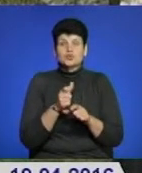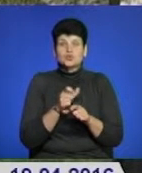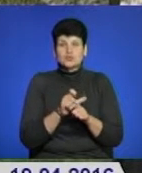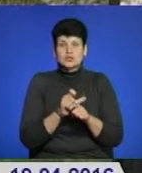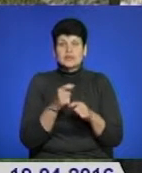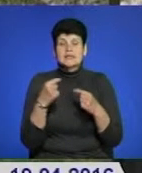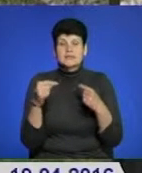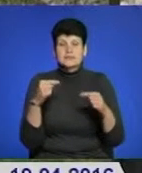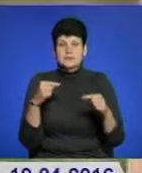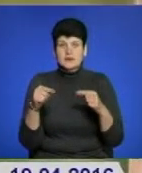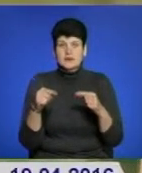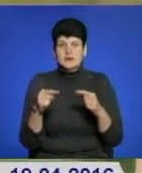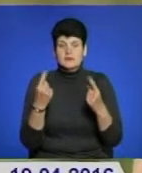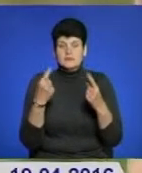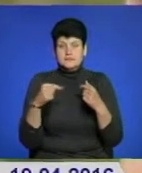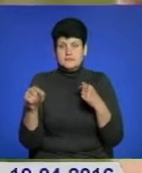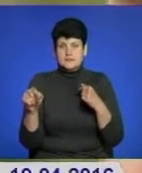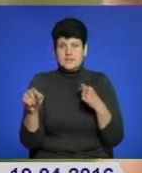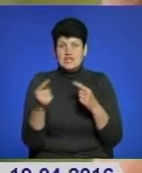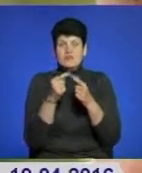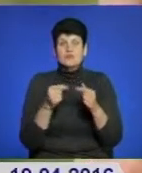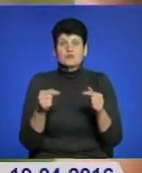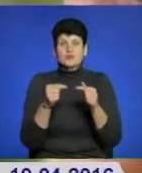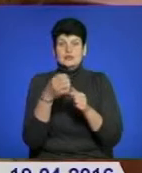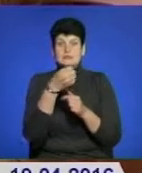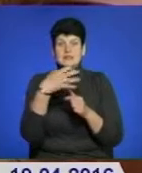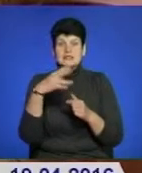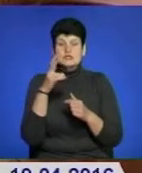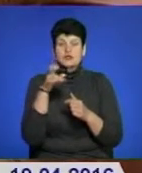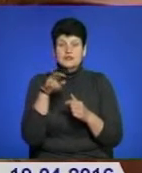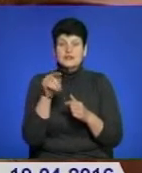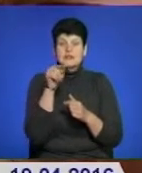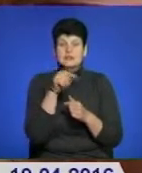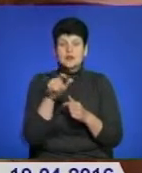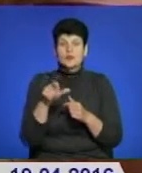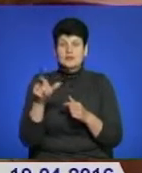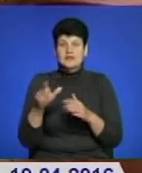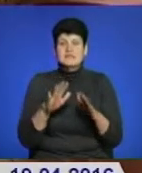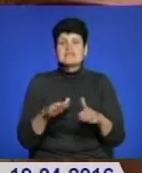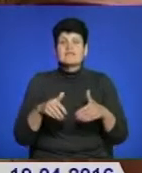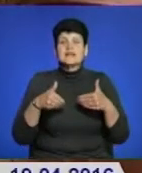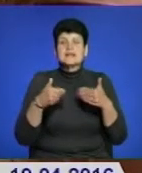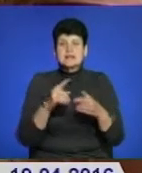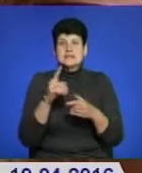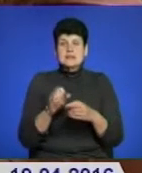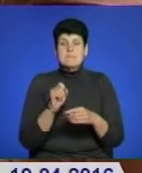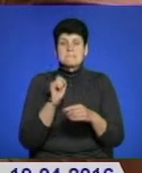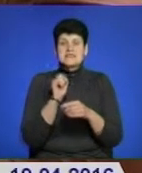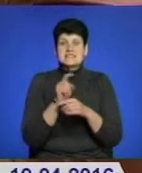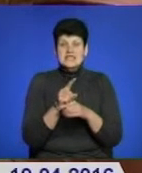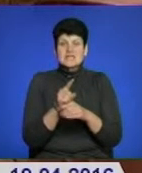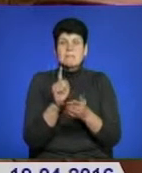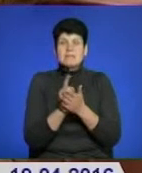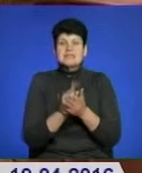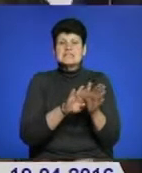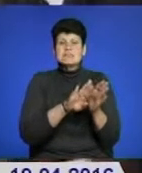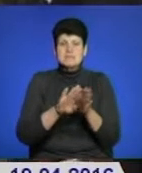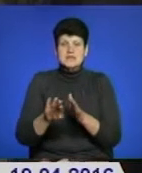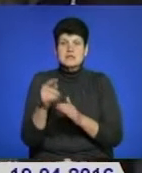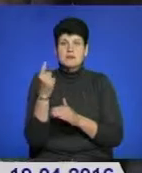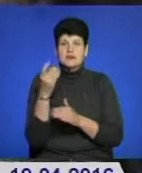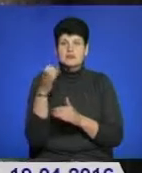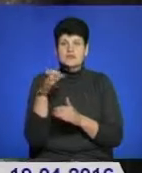різниця була значна. Відповідно, з 15 квітня ті громадяни, які зверталися за призначенням пенсій після